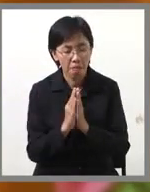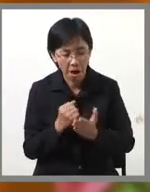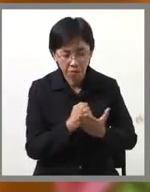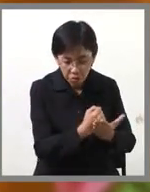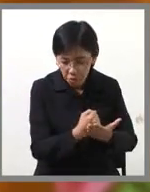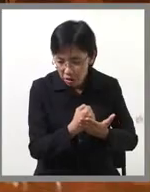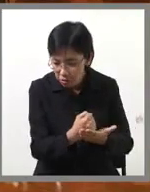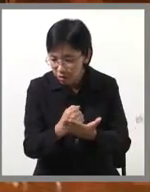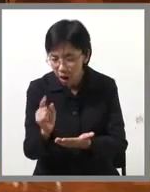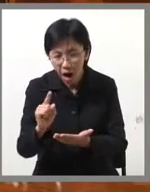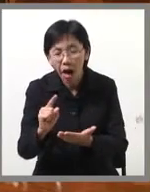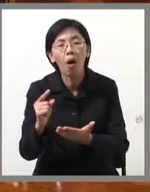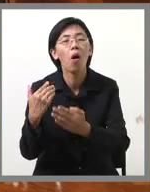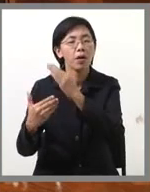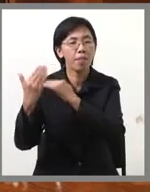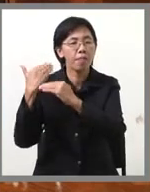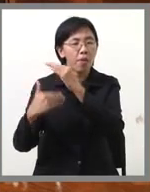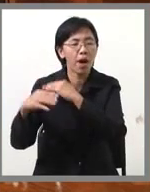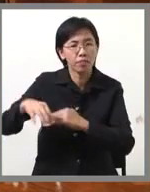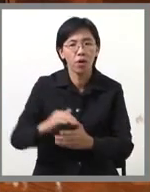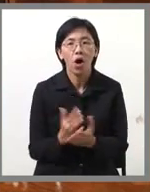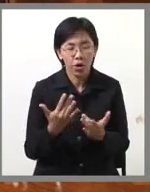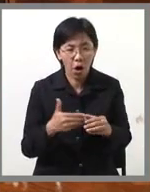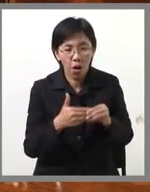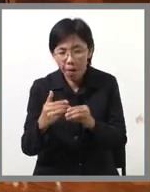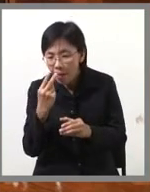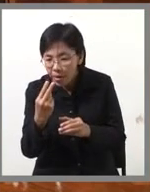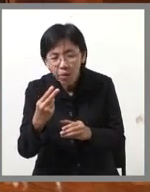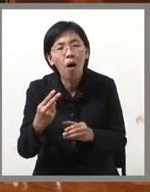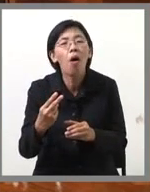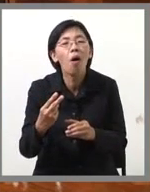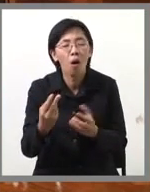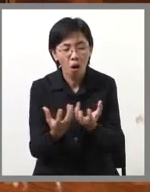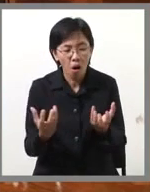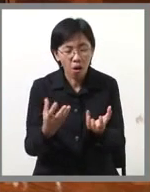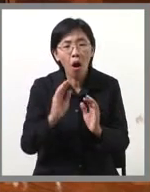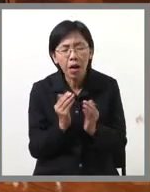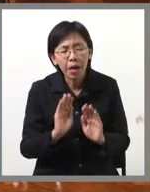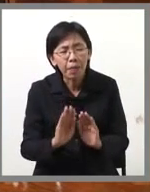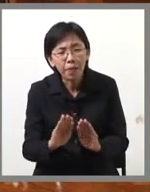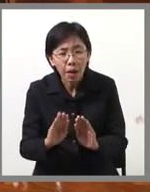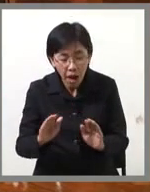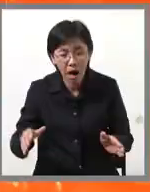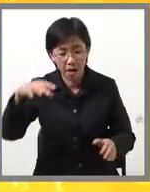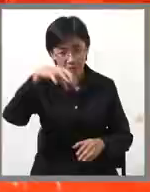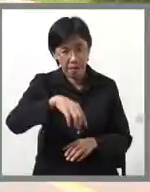ให้ก็กำลังทำอยู่ที่ด้านนู้นเดี๋ยวเราจะพาไปดูว่าพิพิธภัณฑ์หลังนี้เป็นเกียรติประวัติของหลวงพ่อโบย